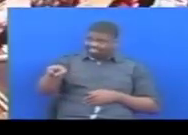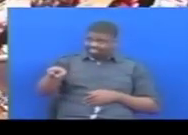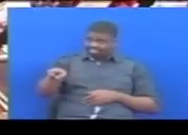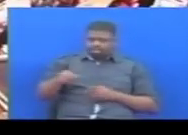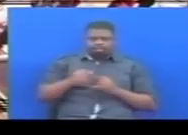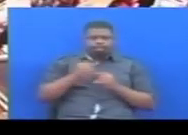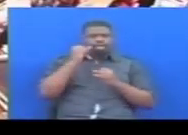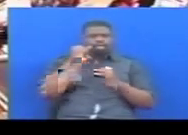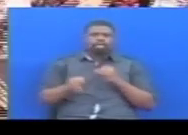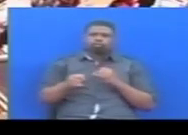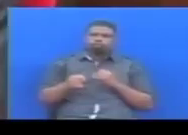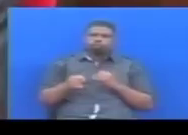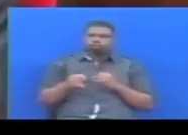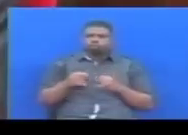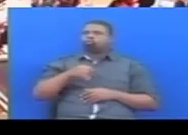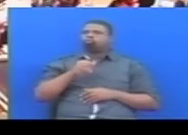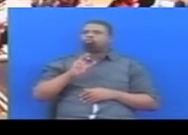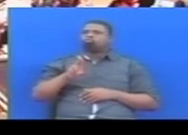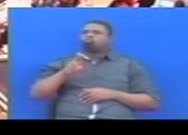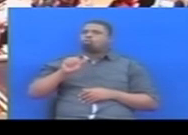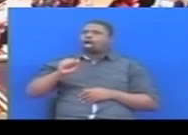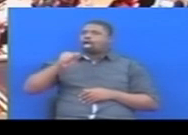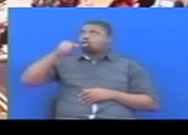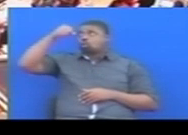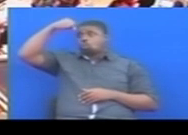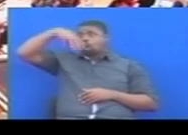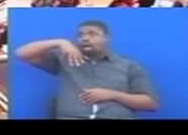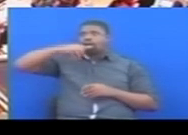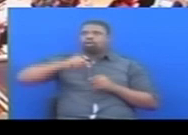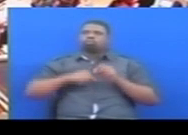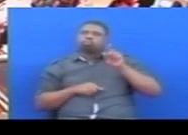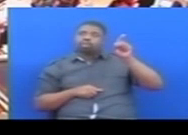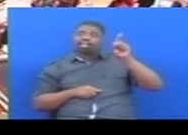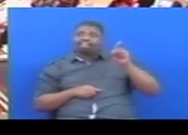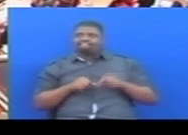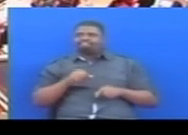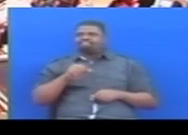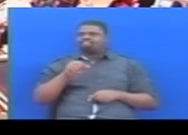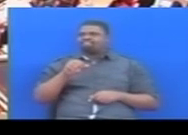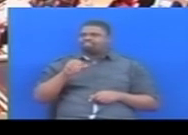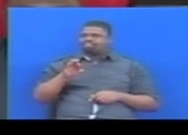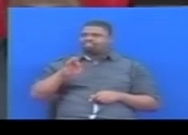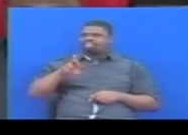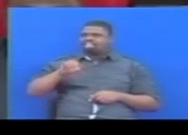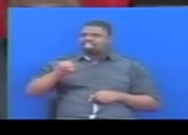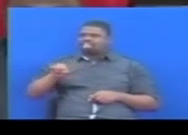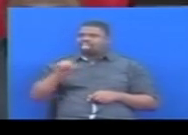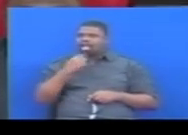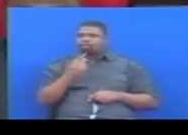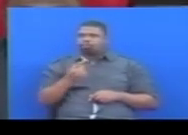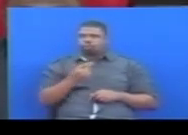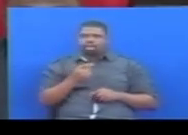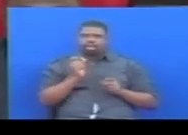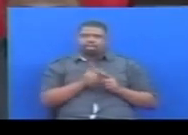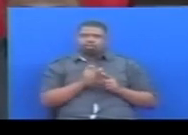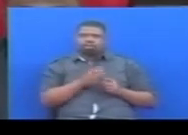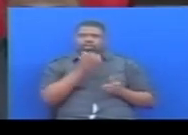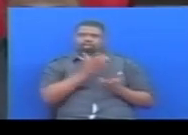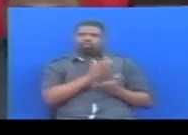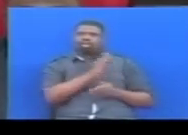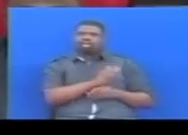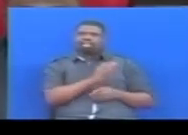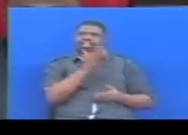yamefanyika Ziwa Tanganyika, niliona anatoa tamko kule feli. Ni nini sasa kauli yake thabiti kwa